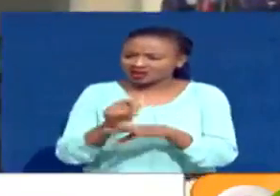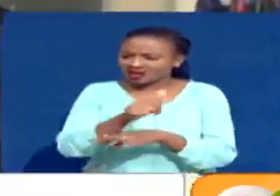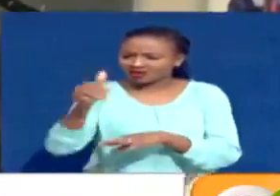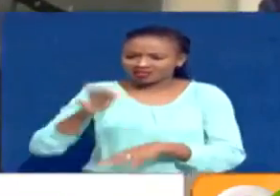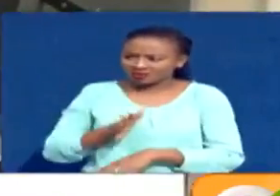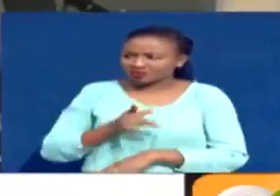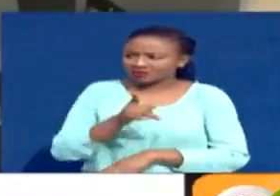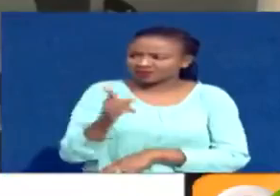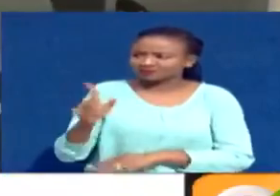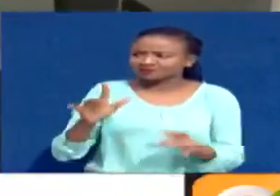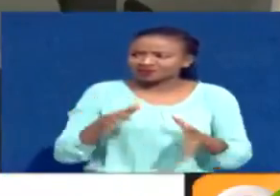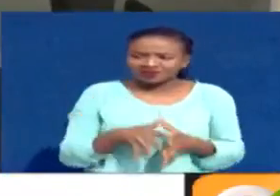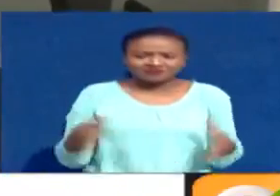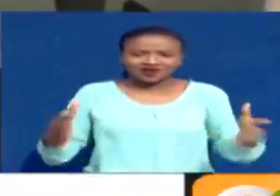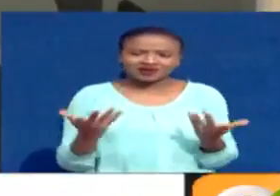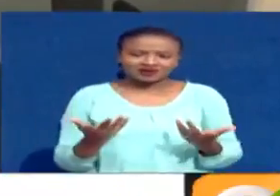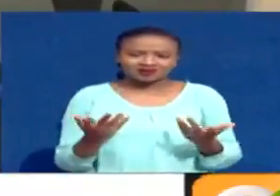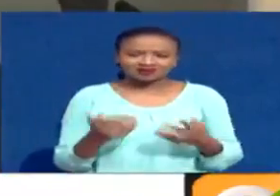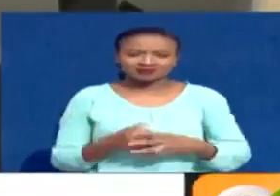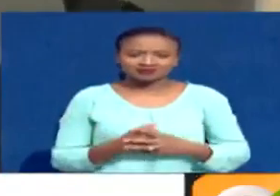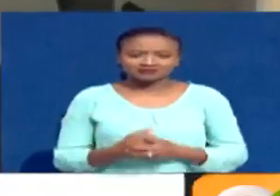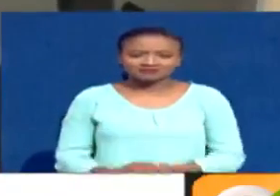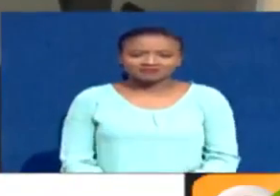ambao wana shida sana ya mambo na weight.